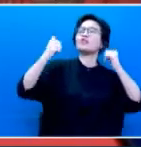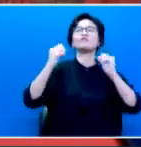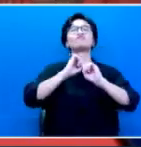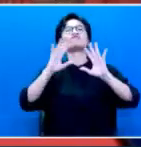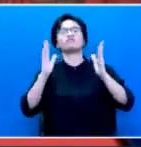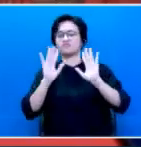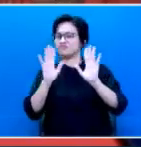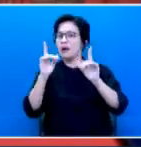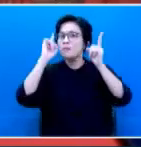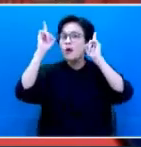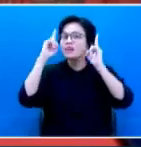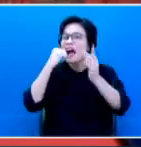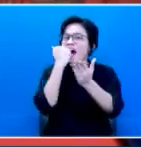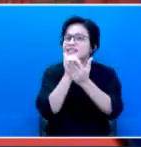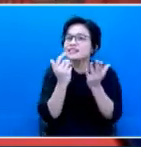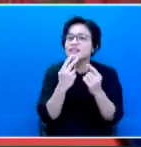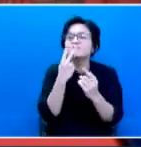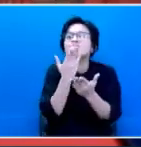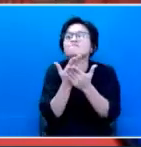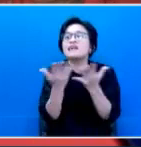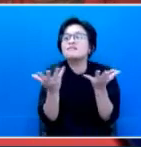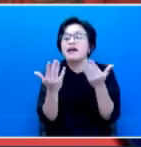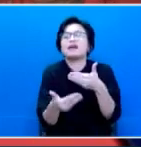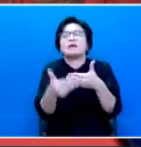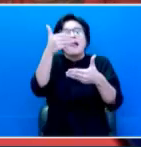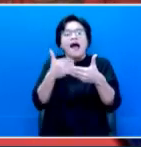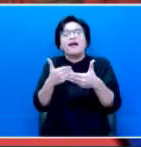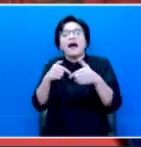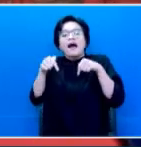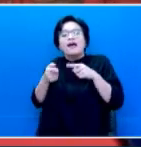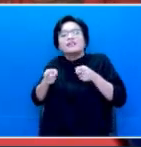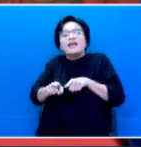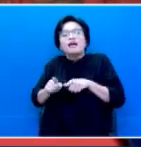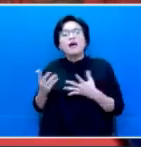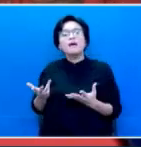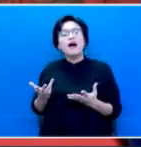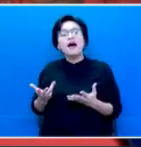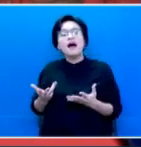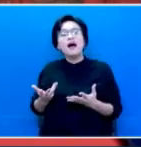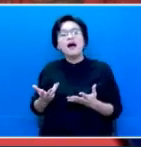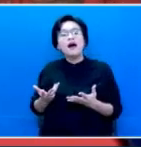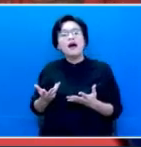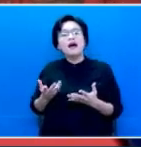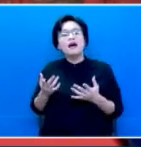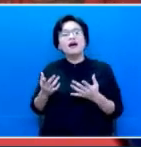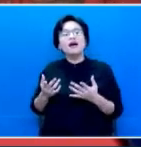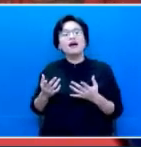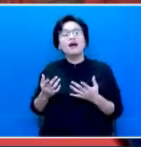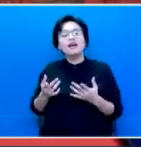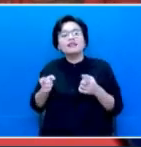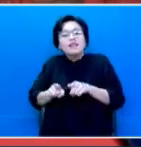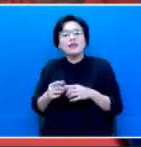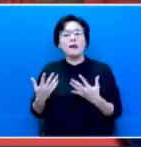memahami bahwa Jokowi sudah dengan tegas Ceto Apa istilah Jawanya itu Ceto welowelo Ya terang benerang